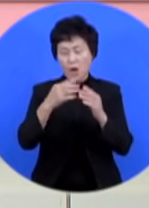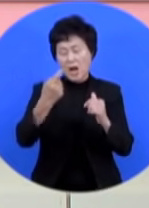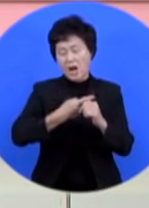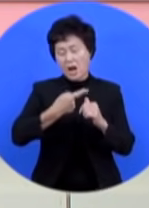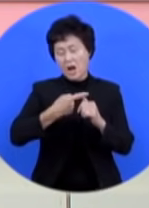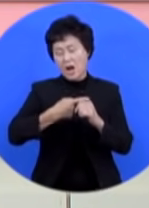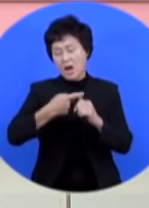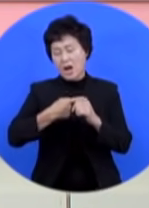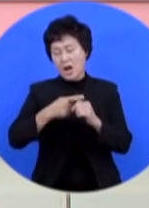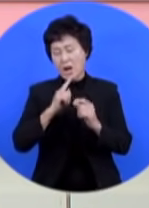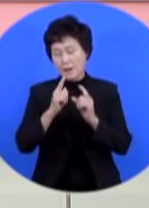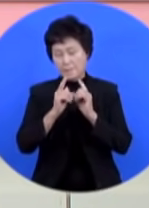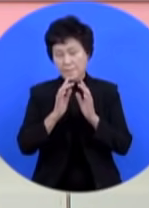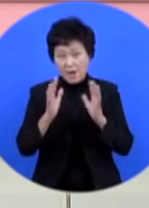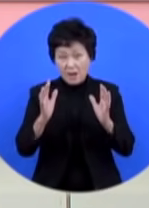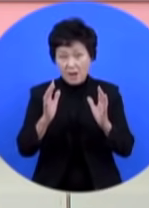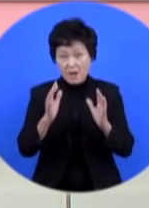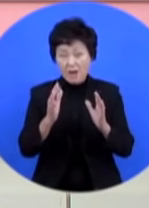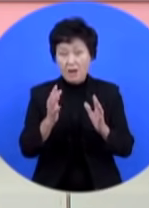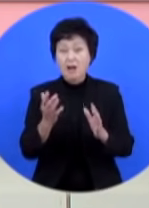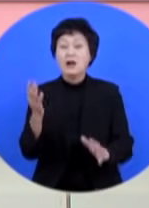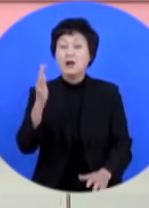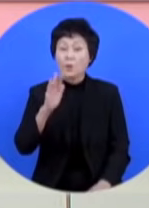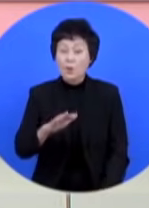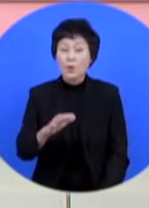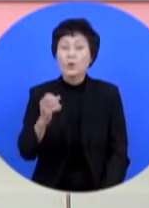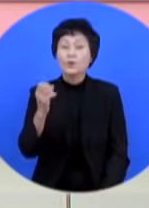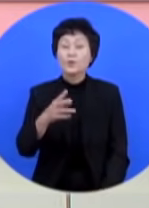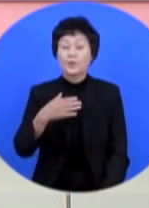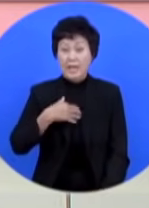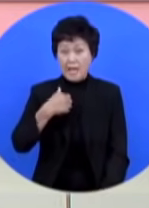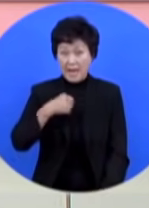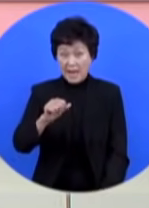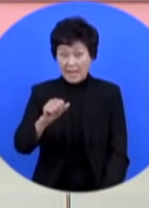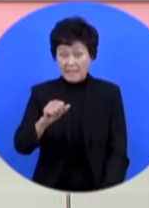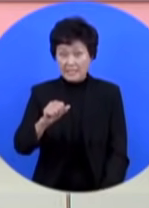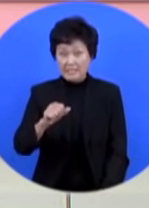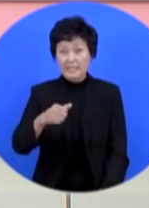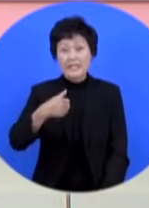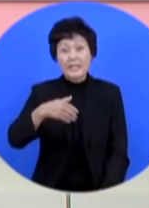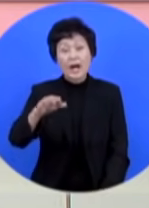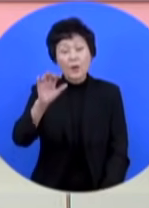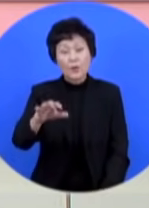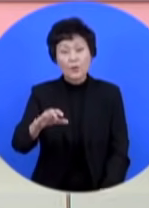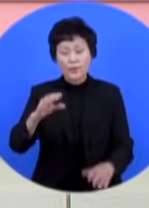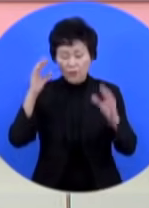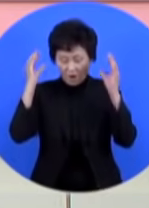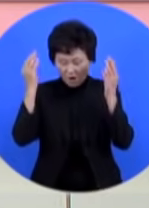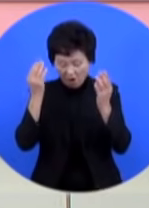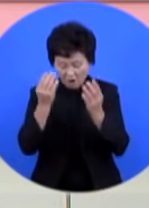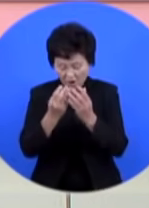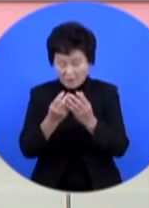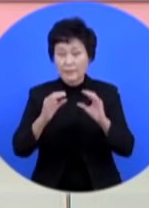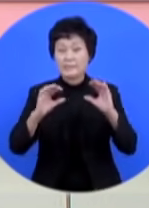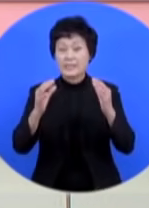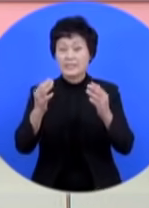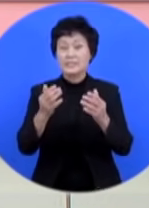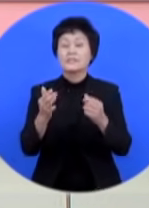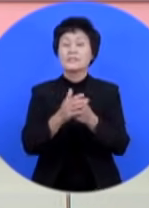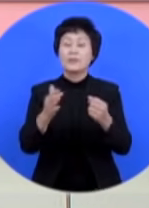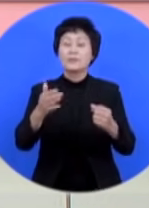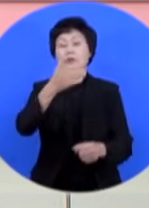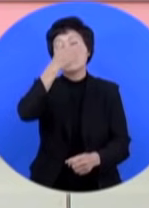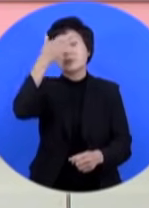저희 아들이 간 곳도 같은 이슬람 국가이기 때문에 네, 네. 그곳에 젊은이들을